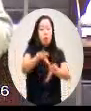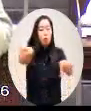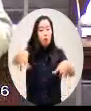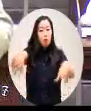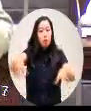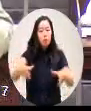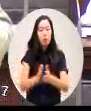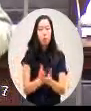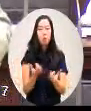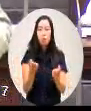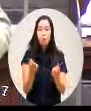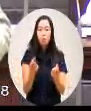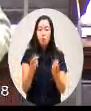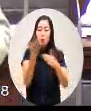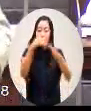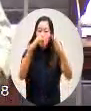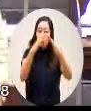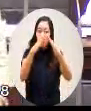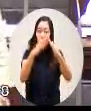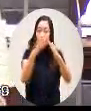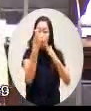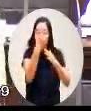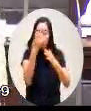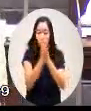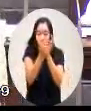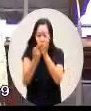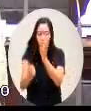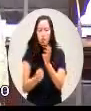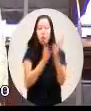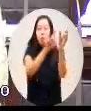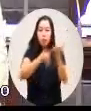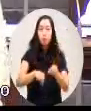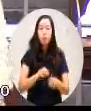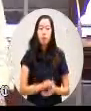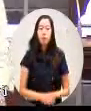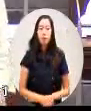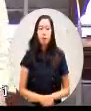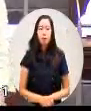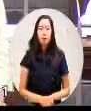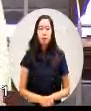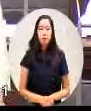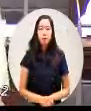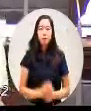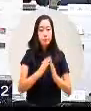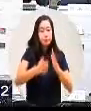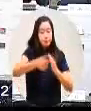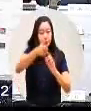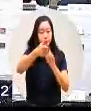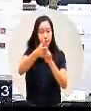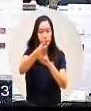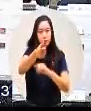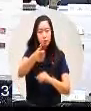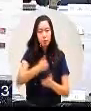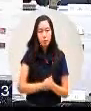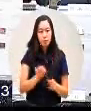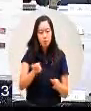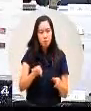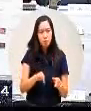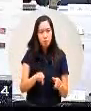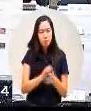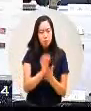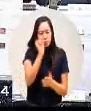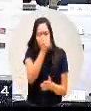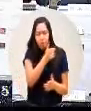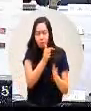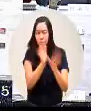都依照学校爱管理的办法。哦，这个部分。 那个市长，这是特殊